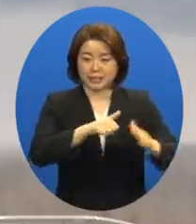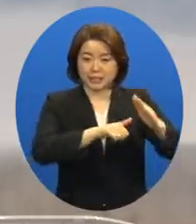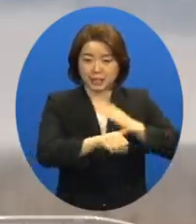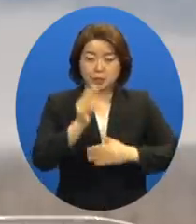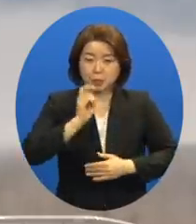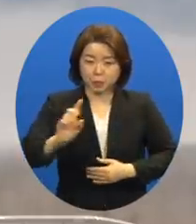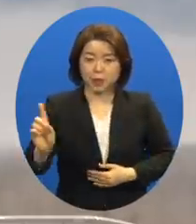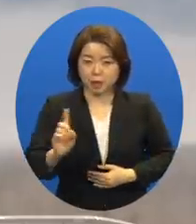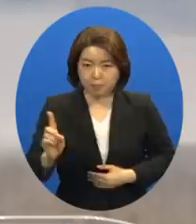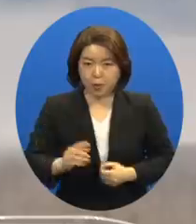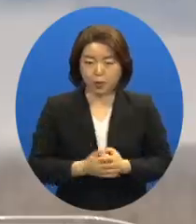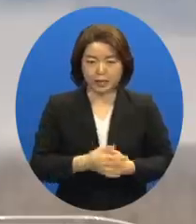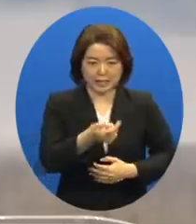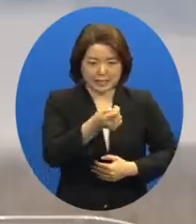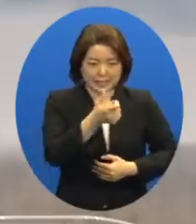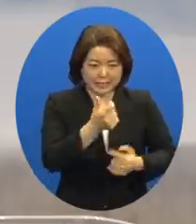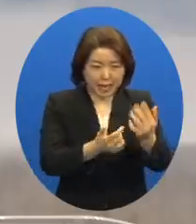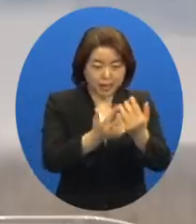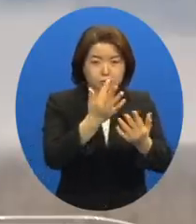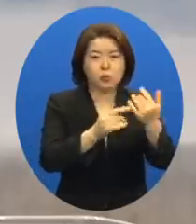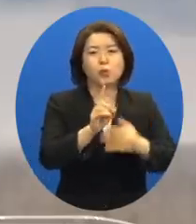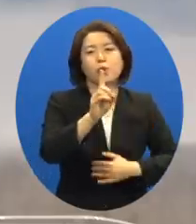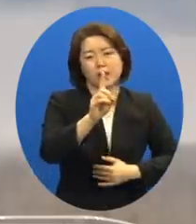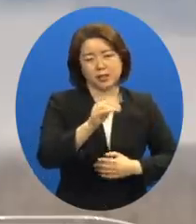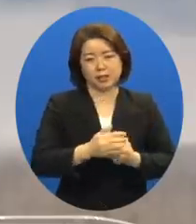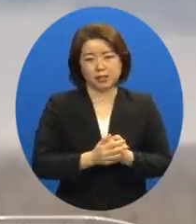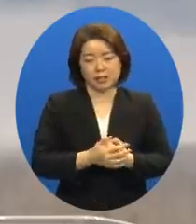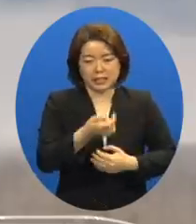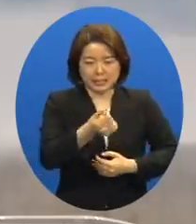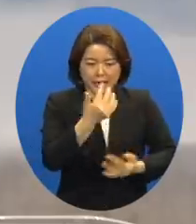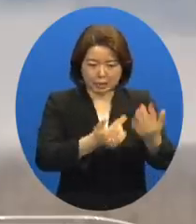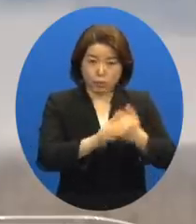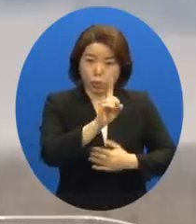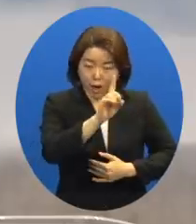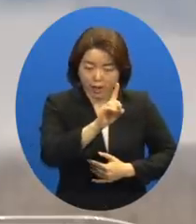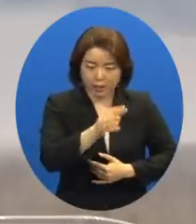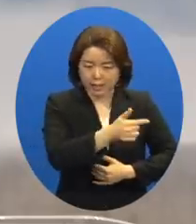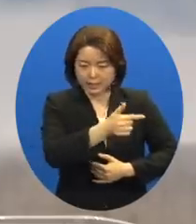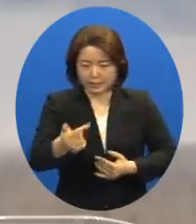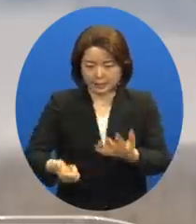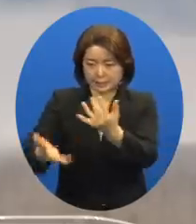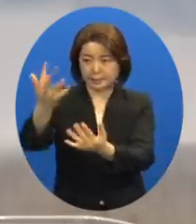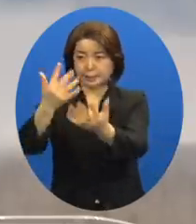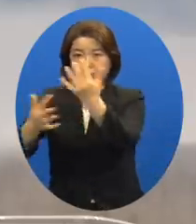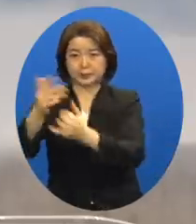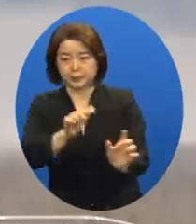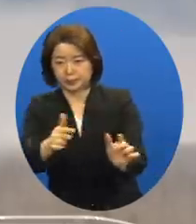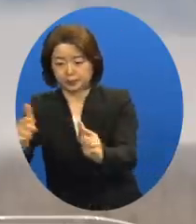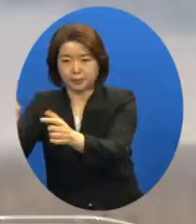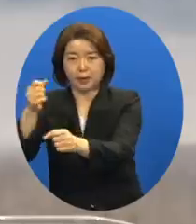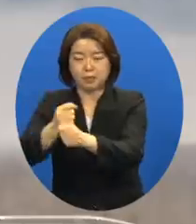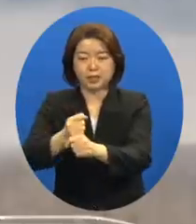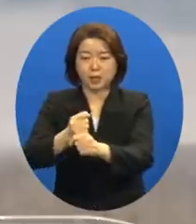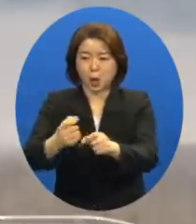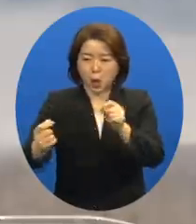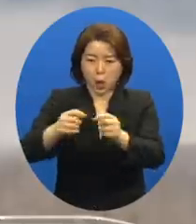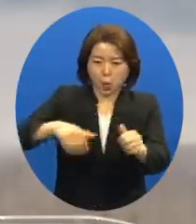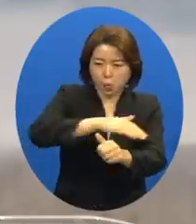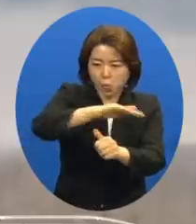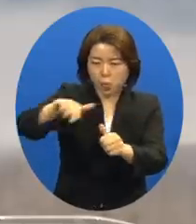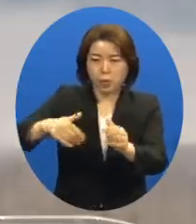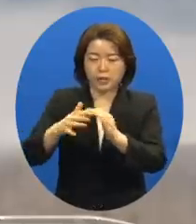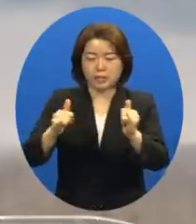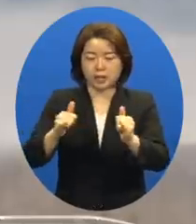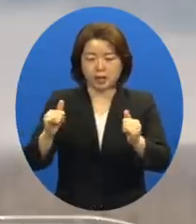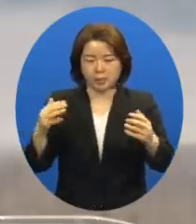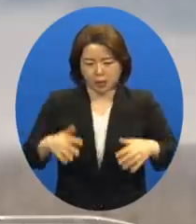노래가 작은 불꽃 하나가입니다. 작은 불꽃 하나가 큰 불을 일으키어 곧 주위 사람들 몸